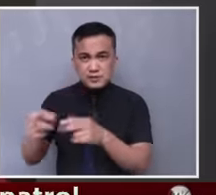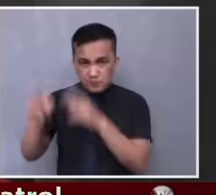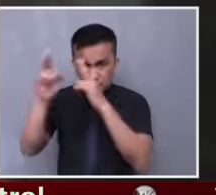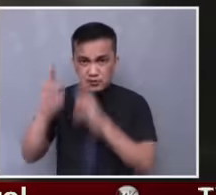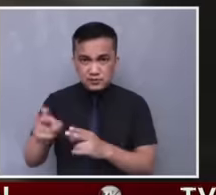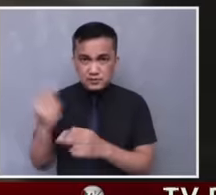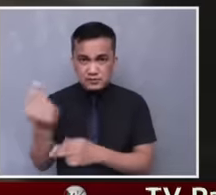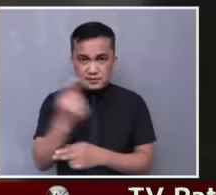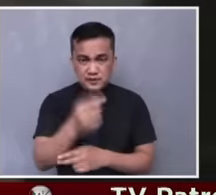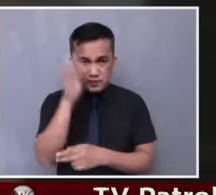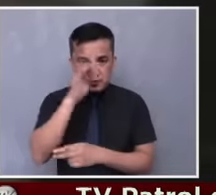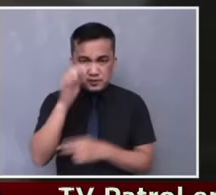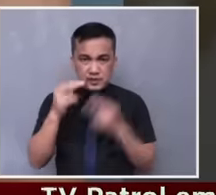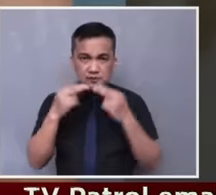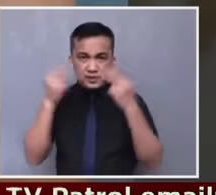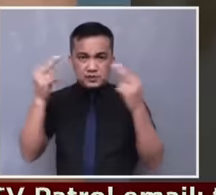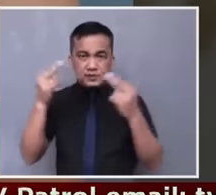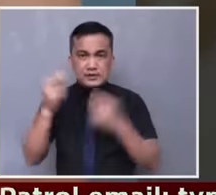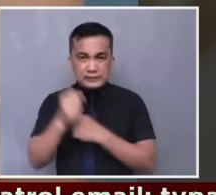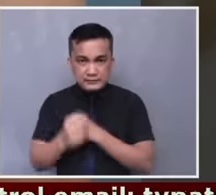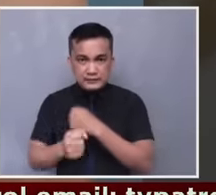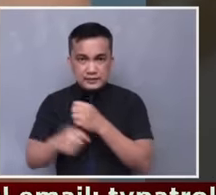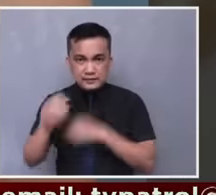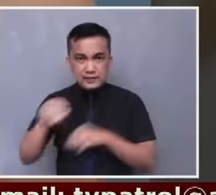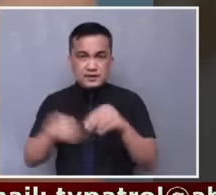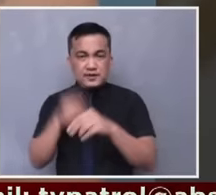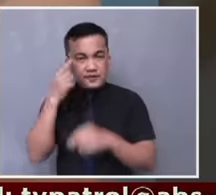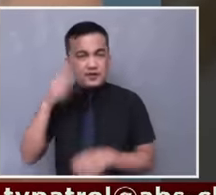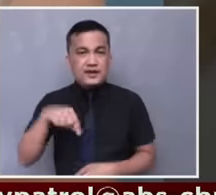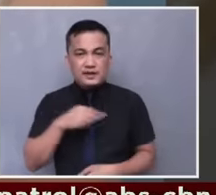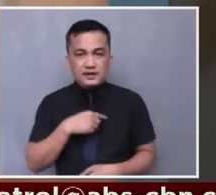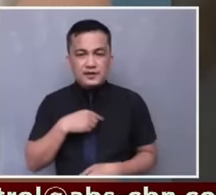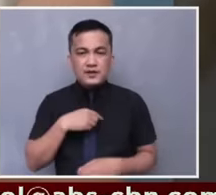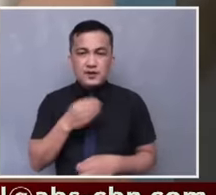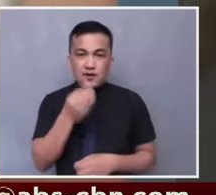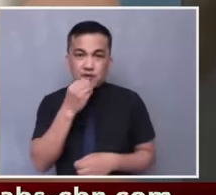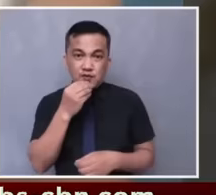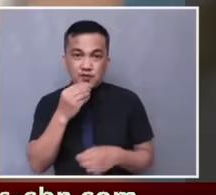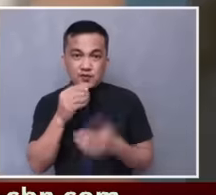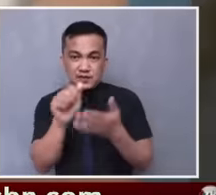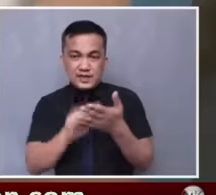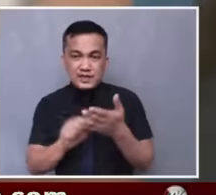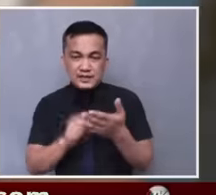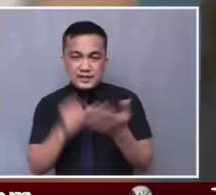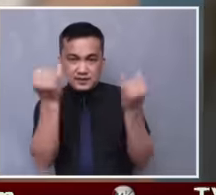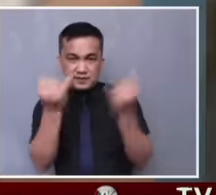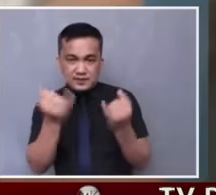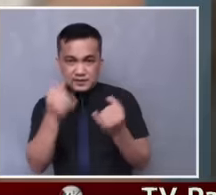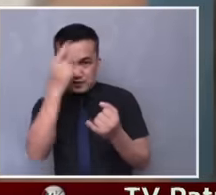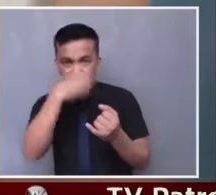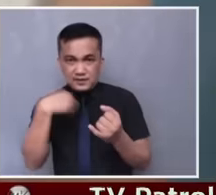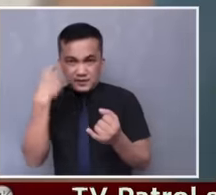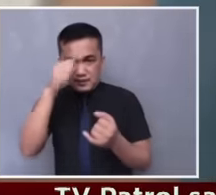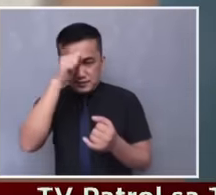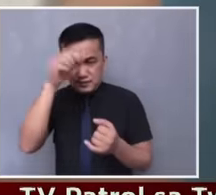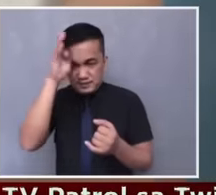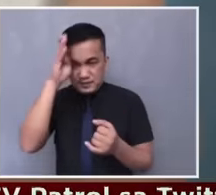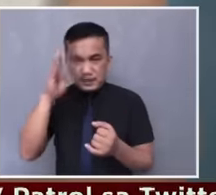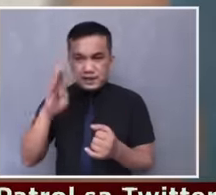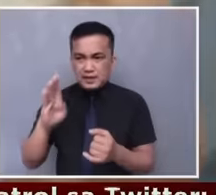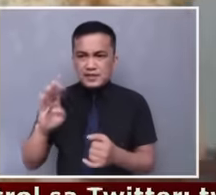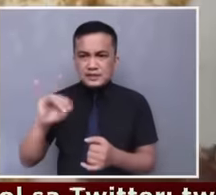para po sa atin. Food art naman ang imahe ng mukha ni Andres Bonifacio ang ginawa ni Bayan Patroller JP Basera